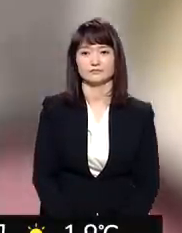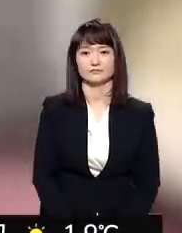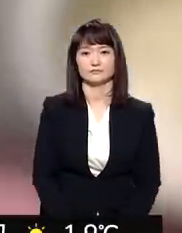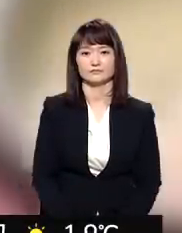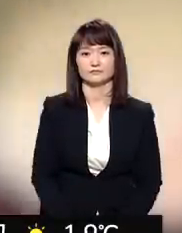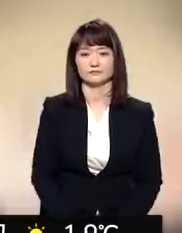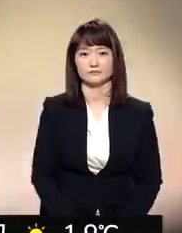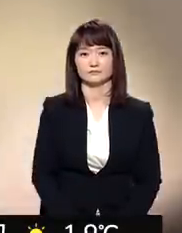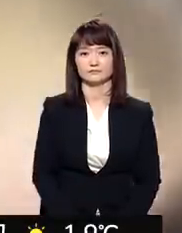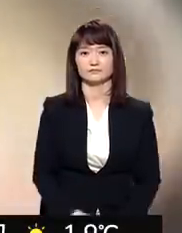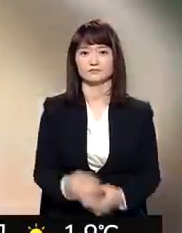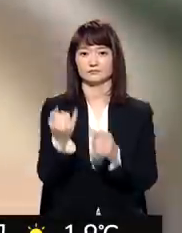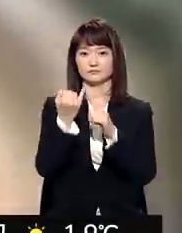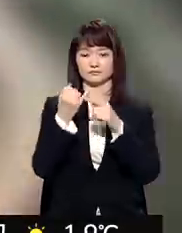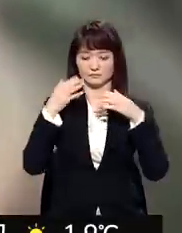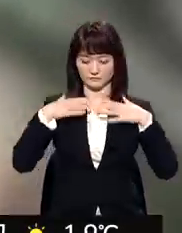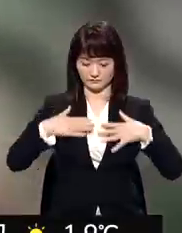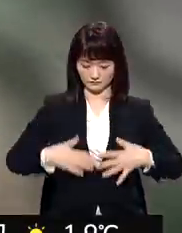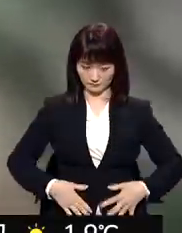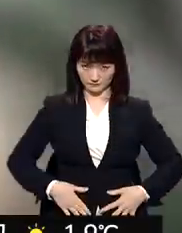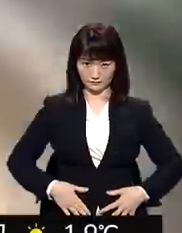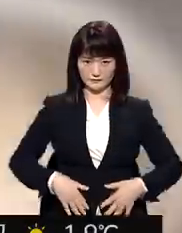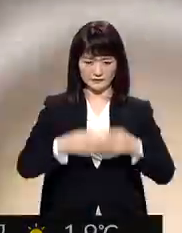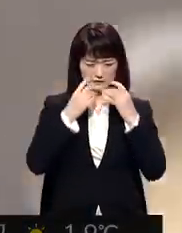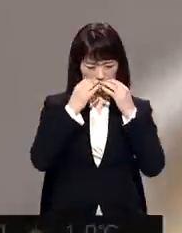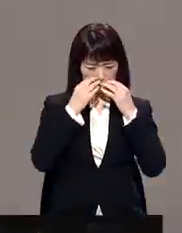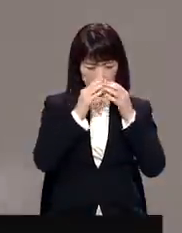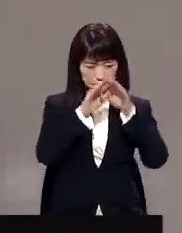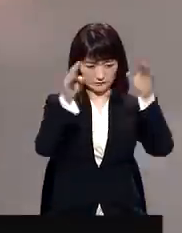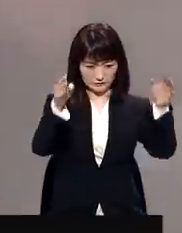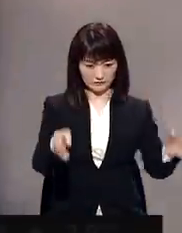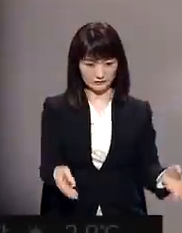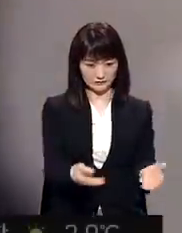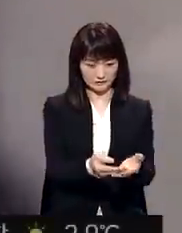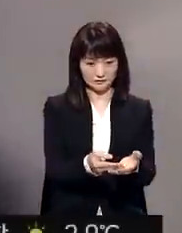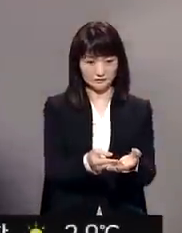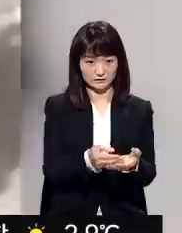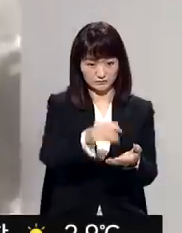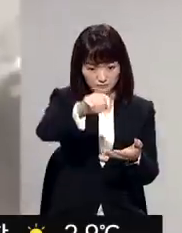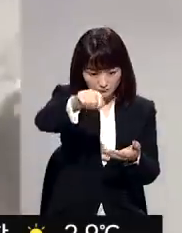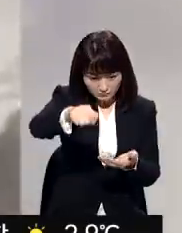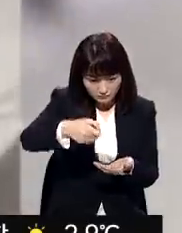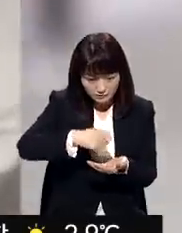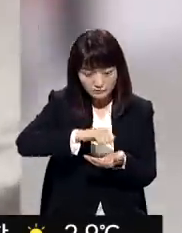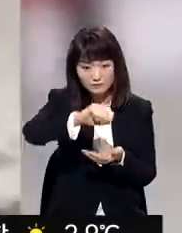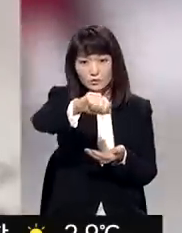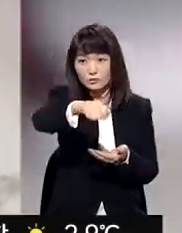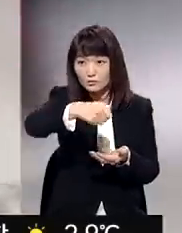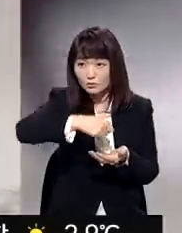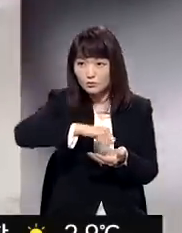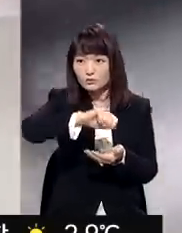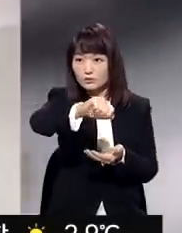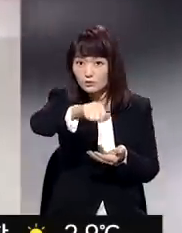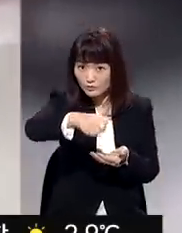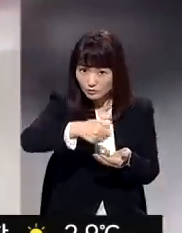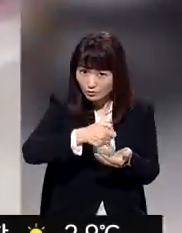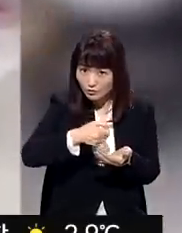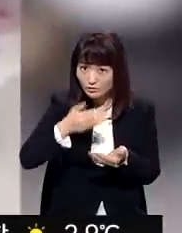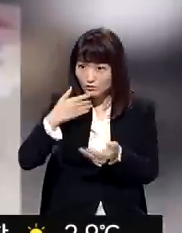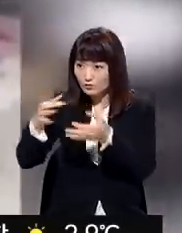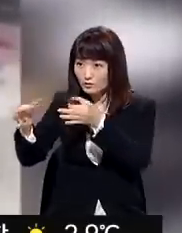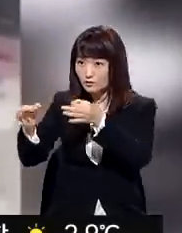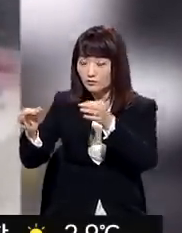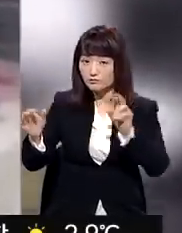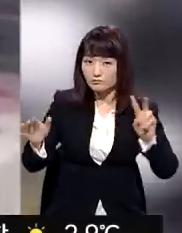자 앞치마를 맨 한 여성이 음식물 쓰레기통에서 국물을 떠내고 있어요 한 통 가득 담아서 다시 식당 안으로